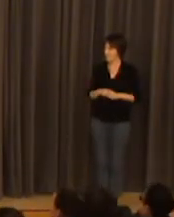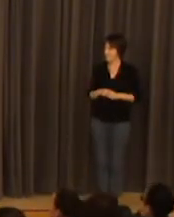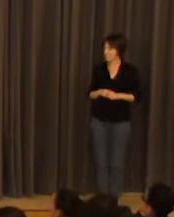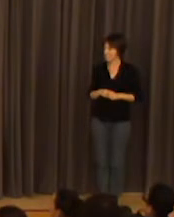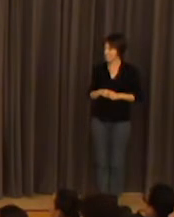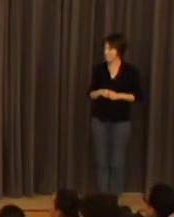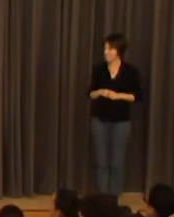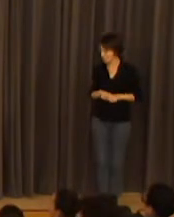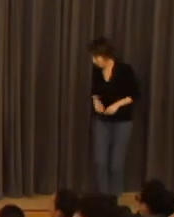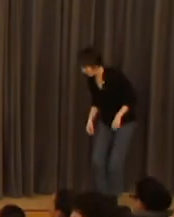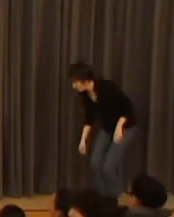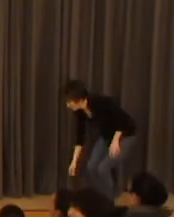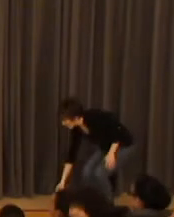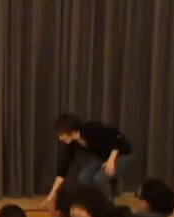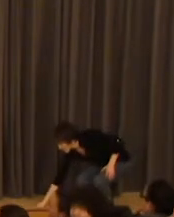Moltes gràcies, Teresa.